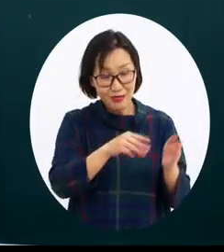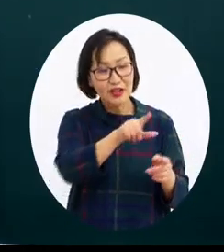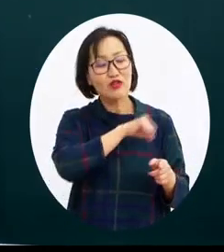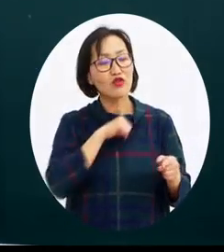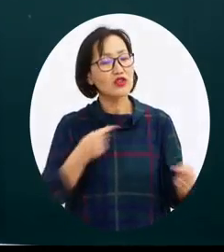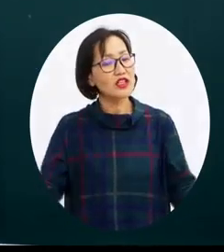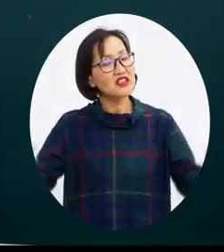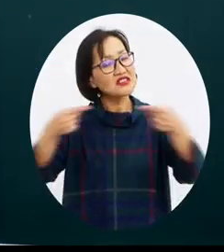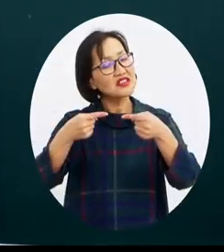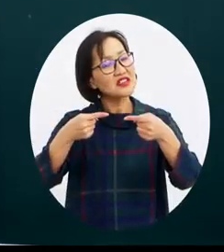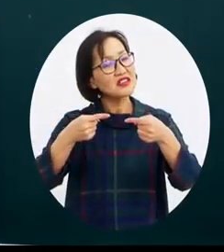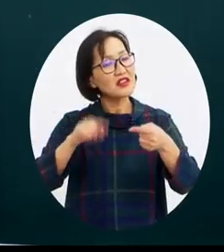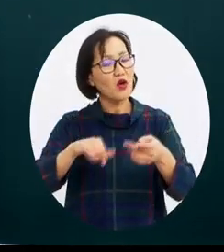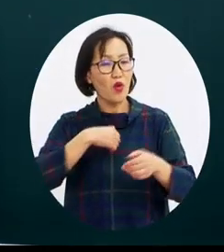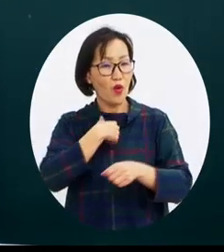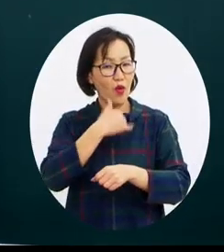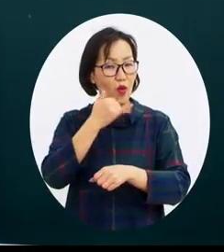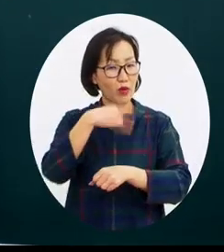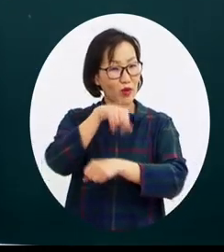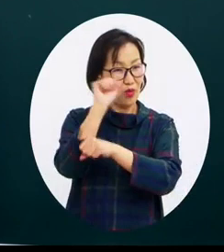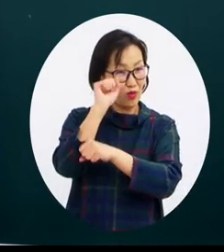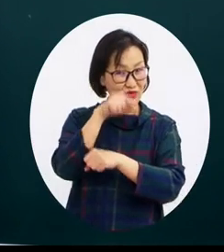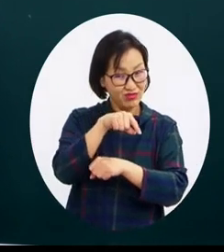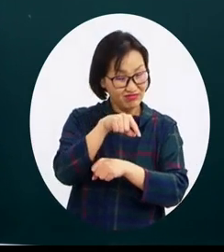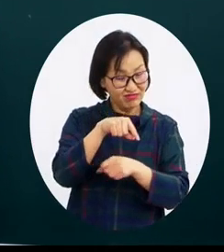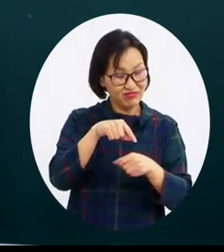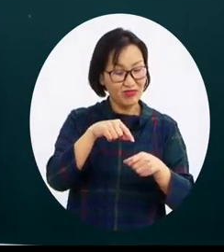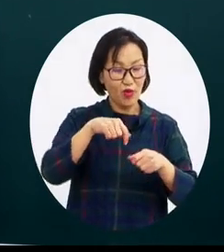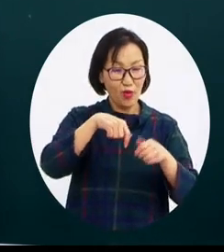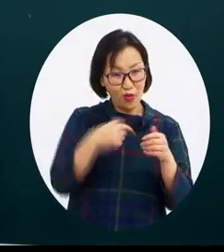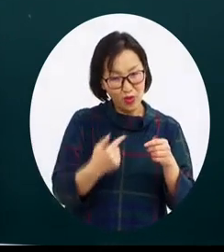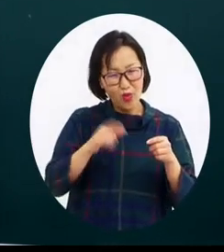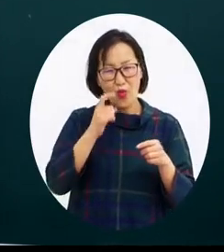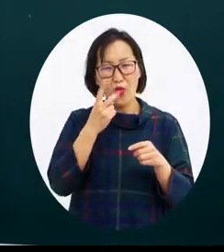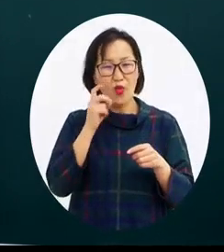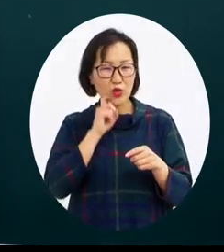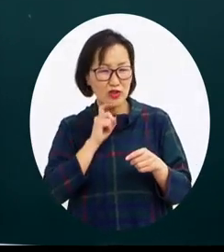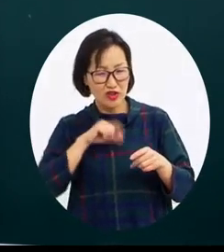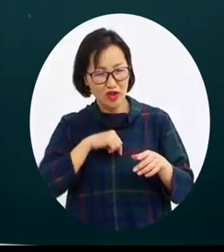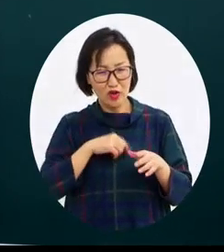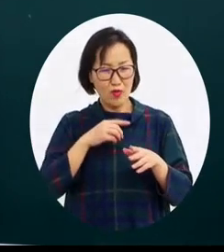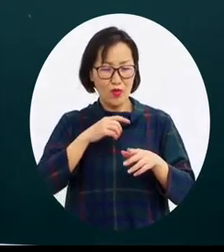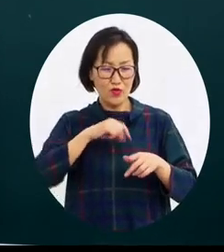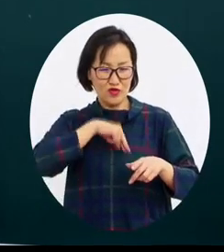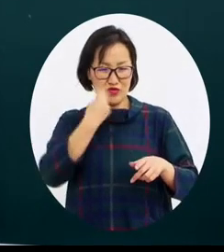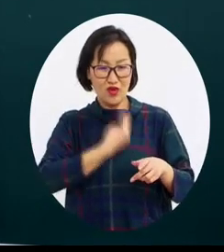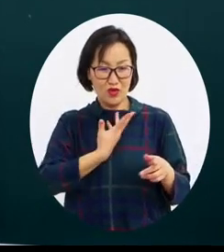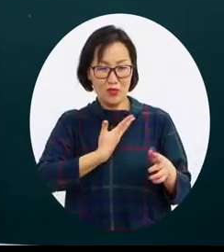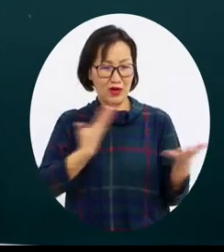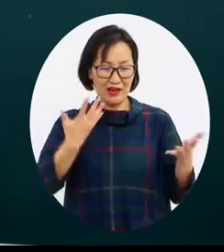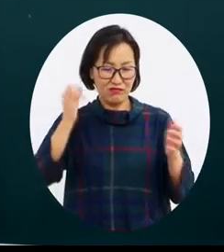ямар хэлцүү байж болох вэ? Урмыг хуулах гэдгийг эсрэг хүсэл зоригийг мохоож зориггүй болох гэсэн бол түүнийг